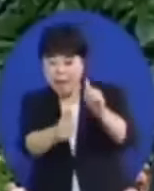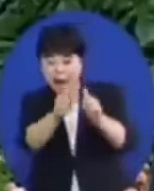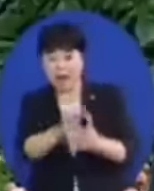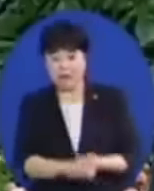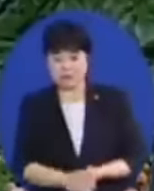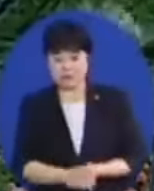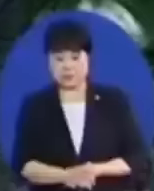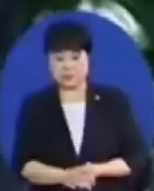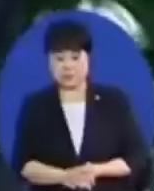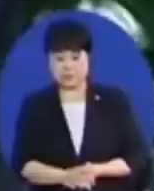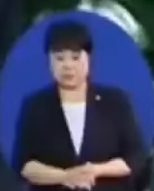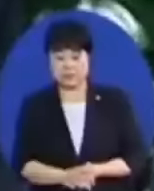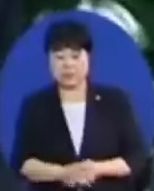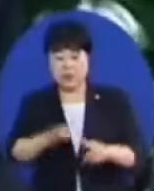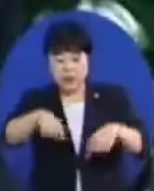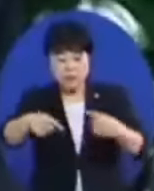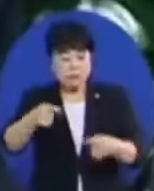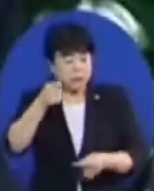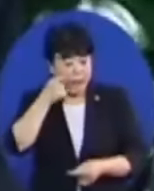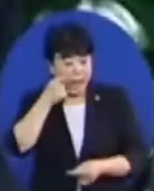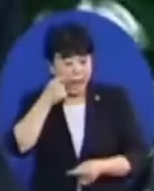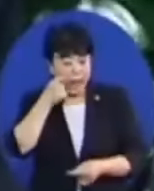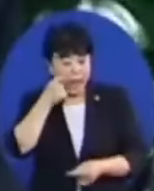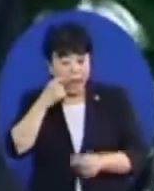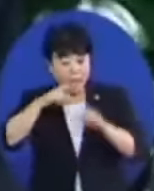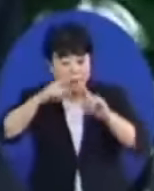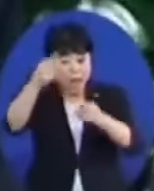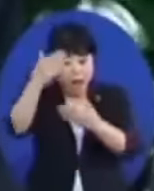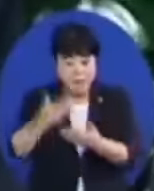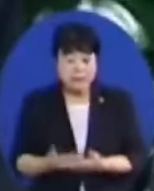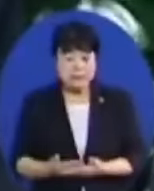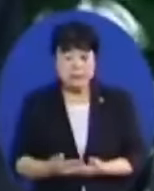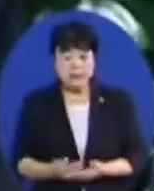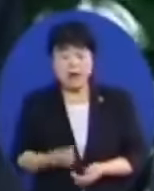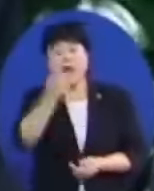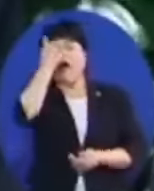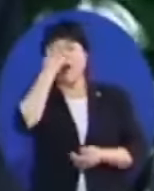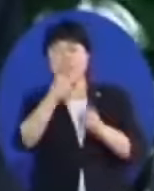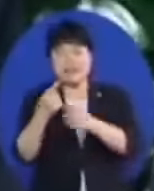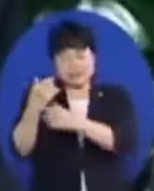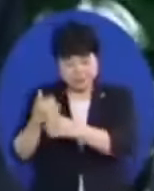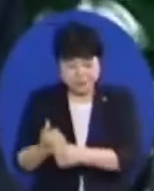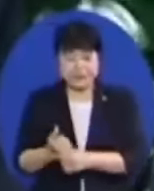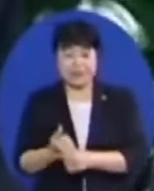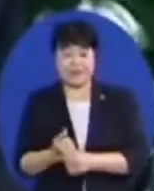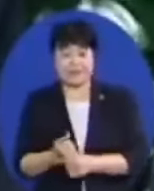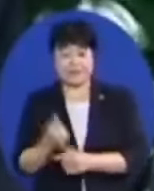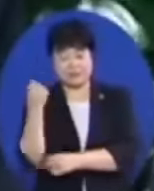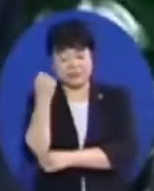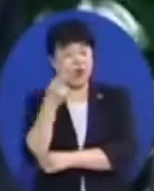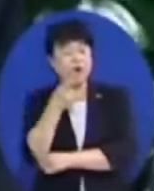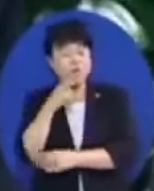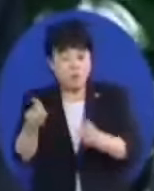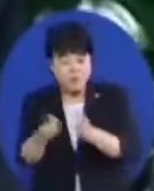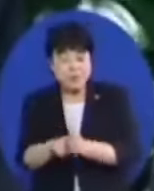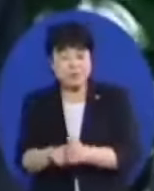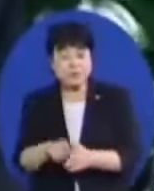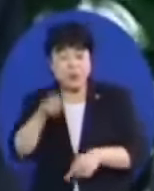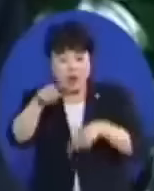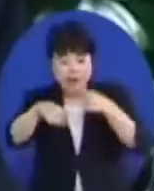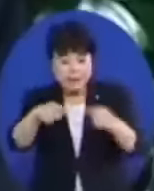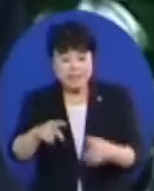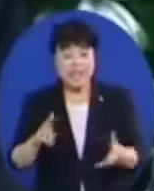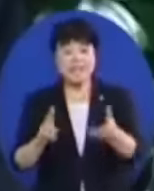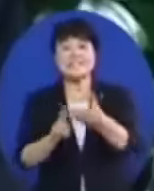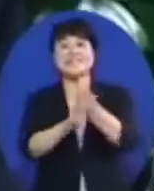불가 판정을 받았던 로라 윌킨슨이 그녀에게 주신 레마의 말씀을 붙잡고 조금도 요동치 않고 믿음으로 나갔을 때